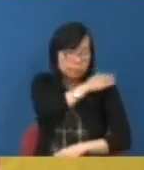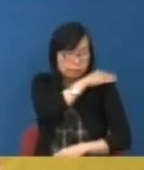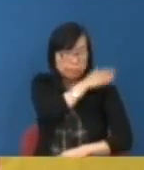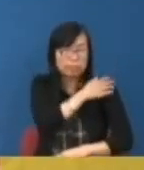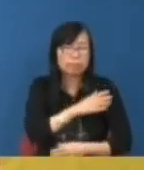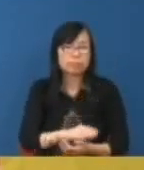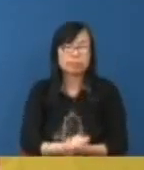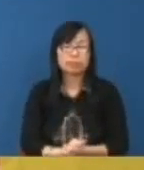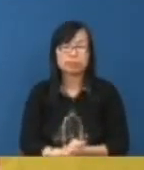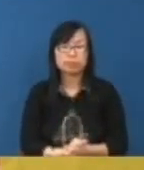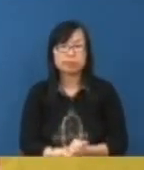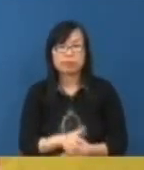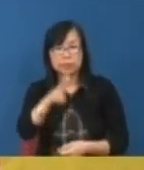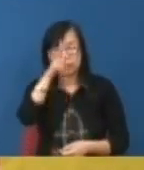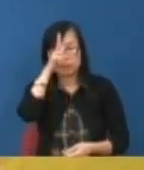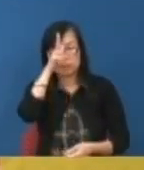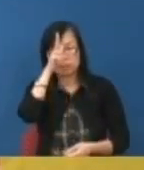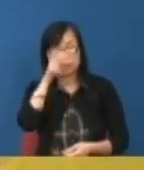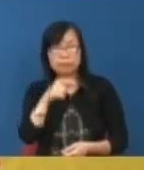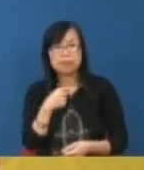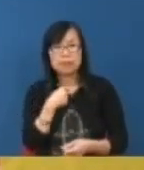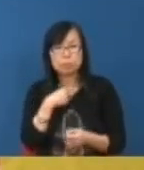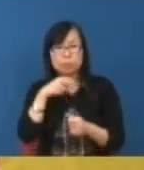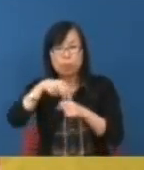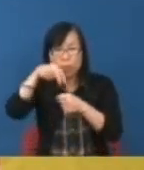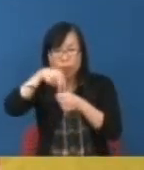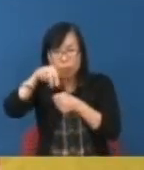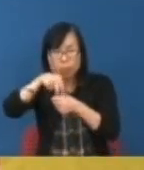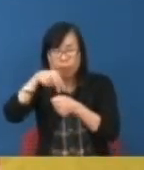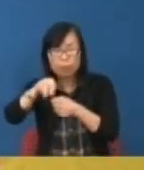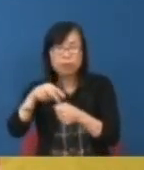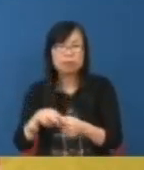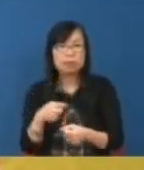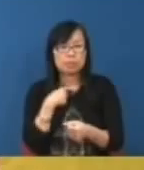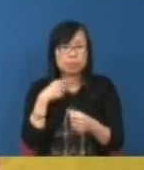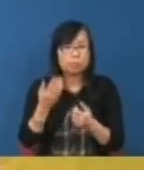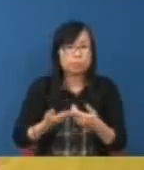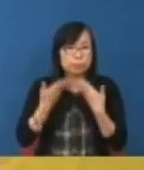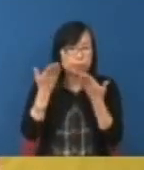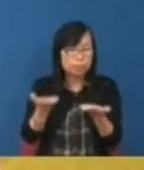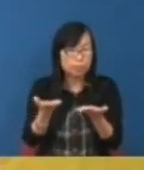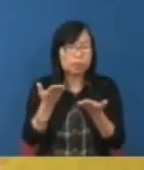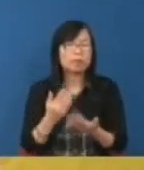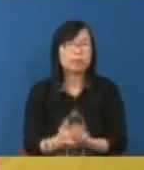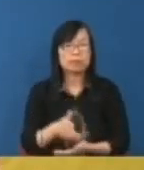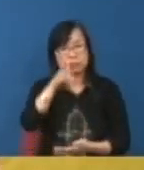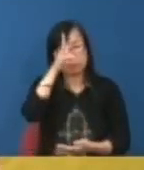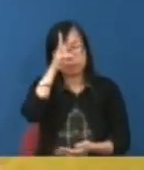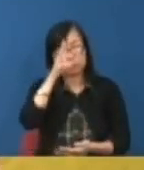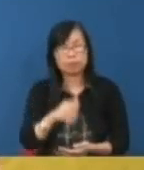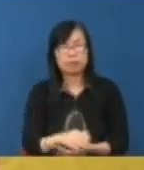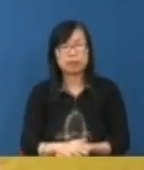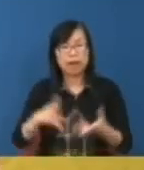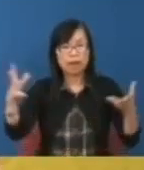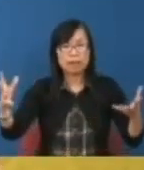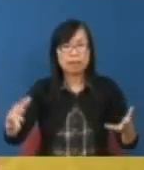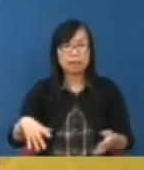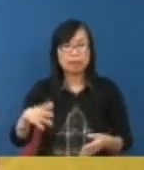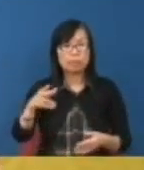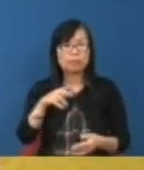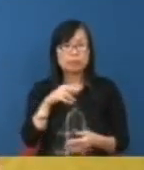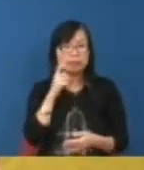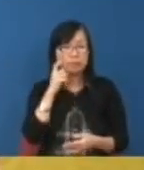者好似政府好似要養佢哋啊，好似要為佢哋付出好多嘢，是否好大程度上咧，都好似一啲殖民地